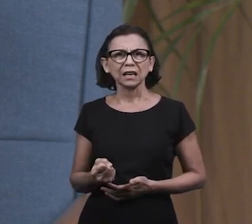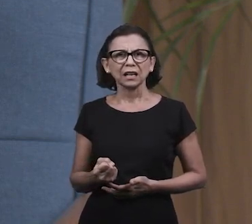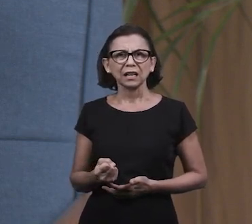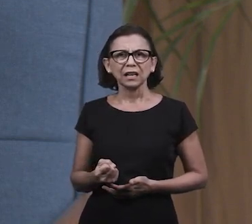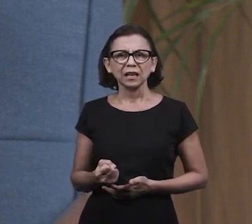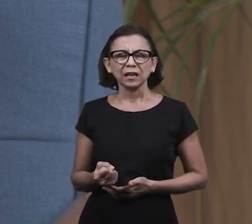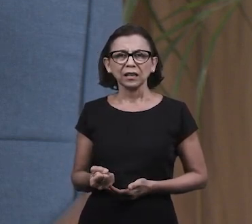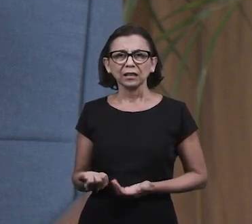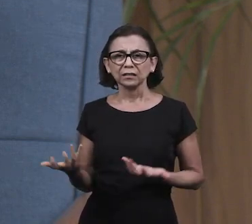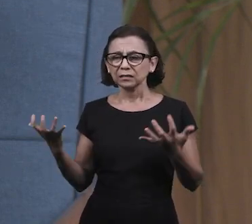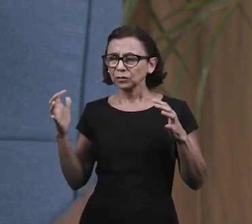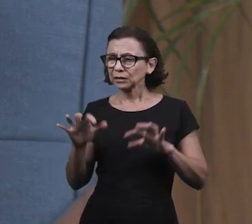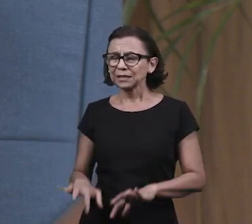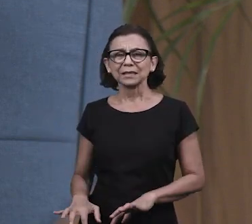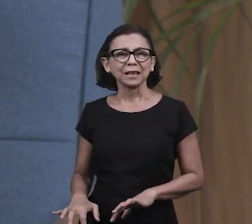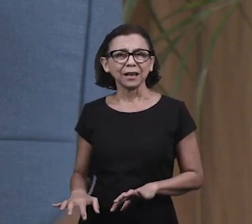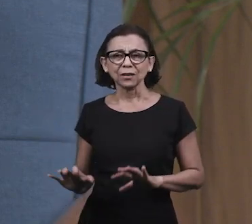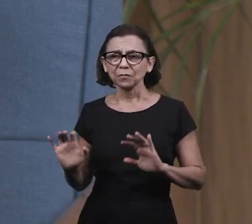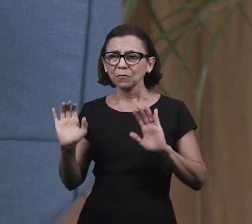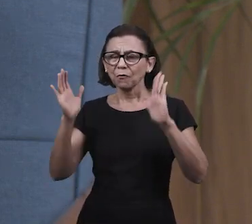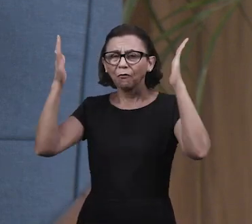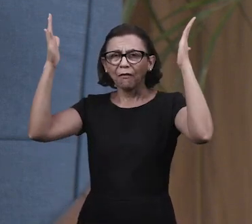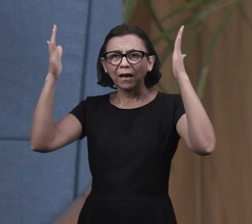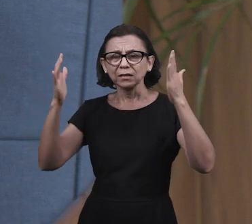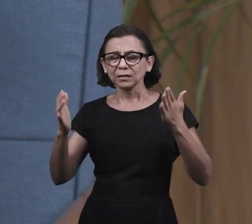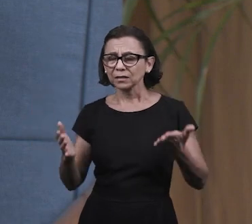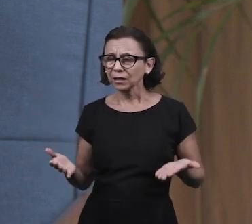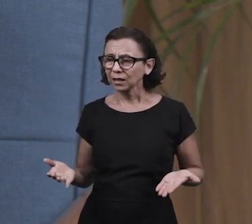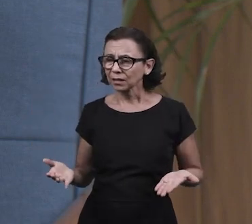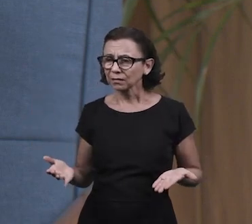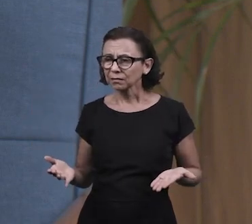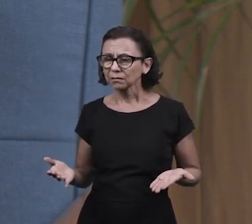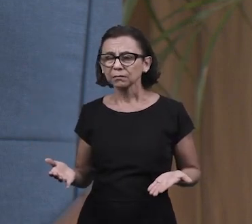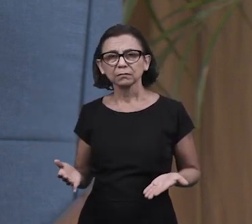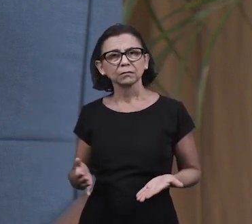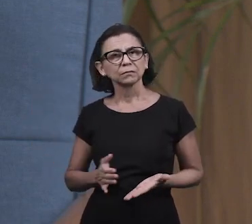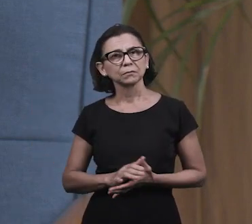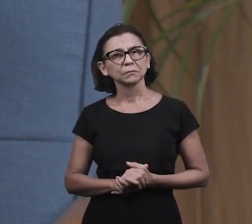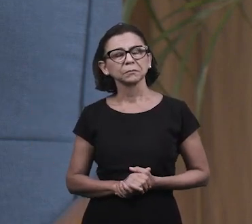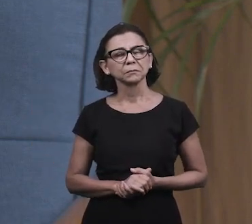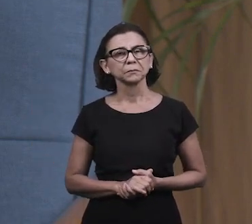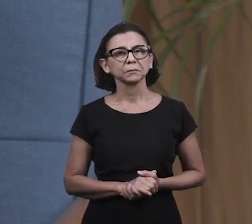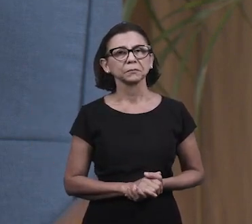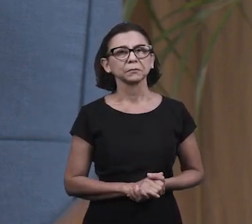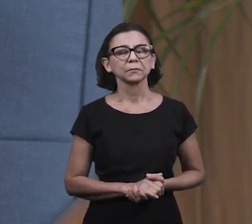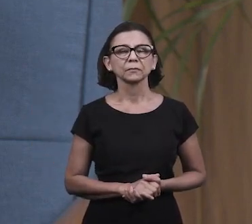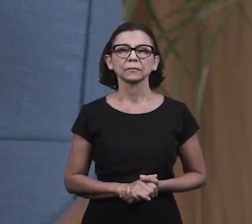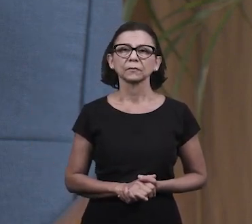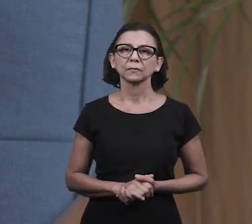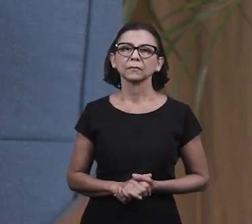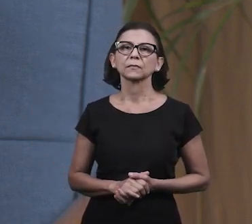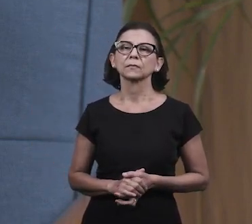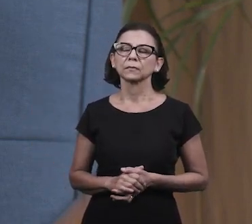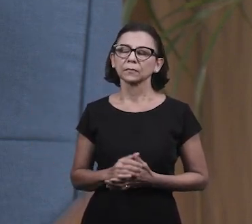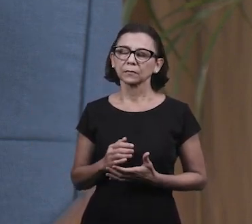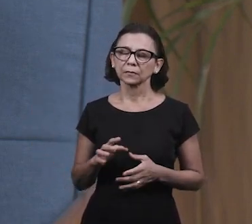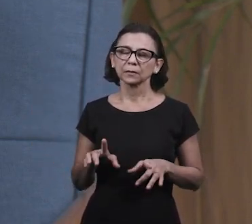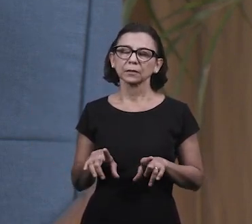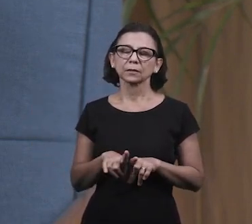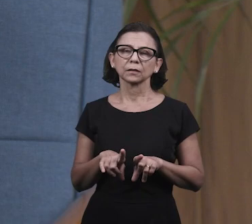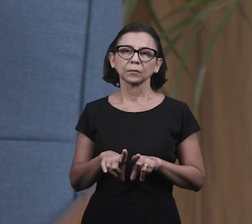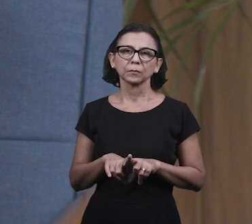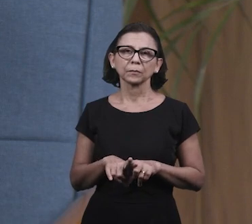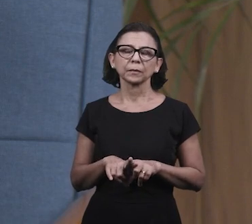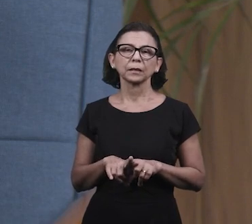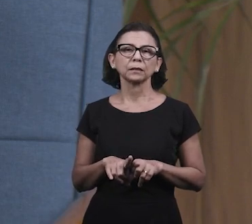Il était indigné de ce refus que les gens ont fait à son invitation. Et certains ont